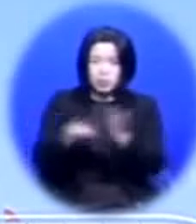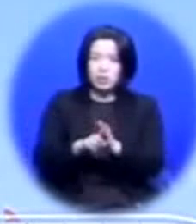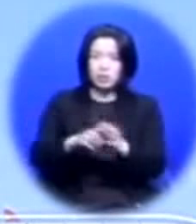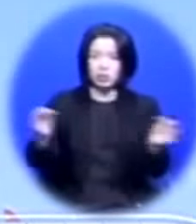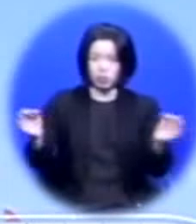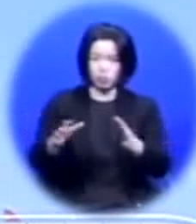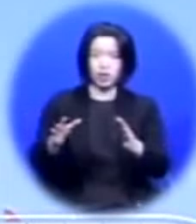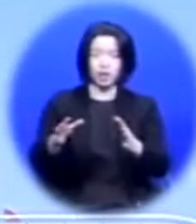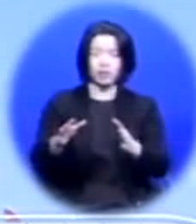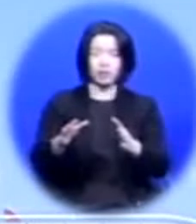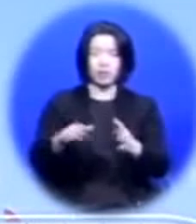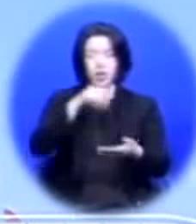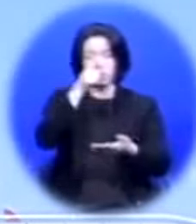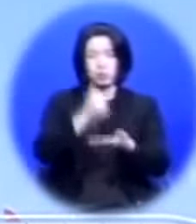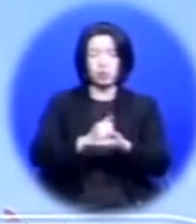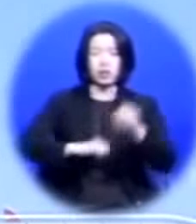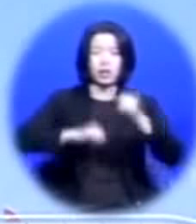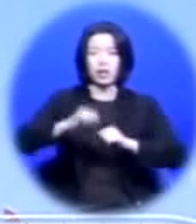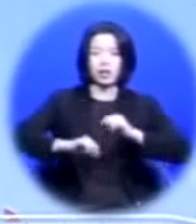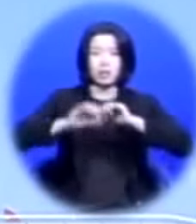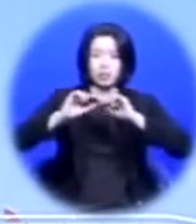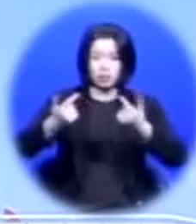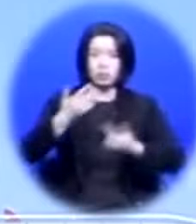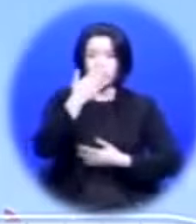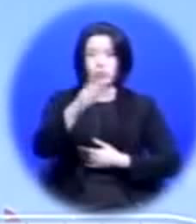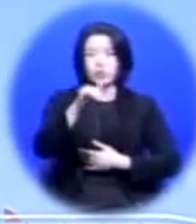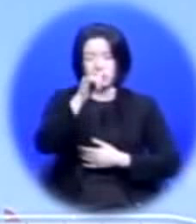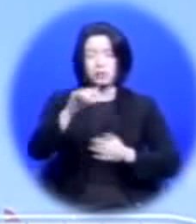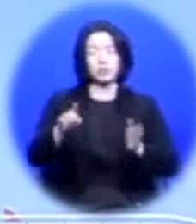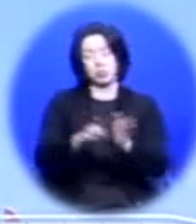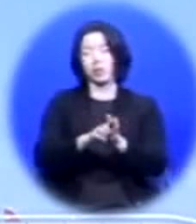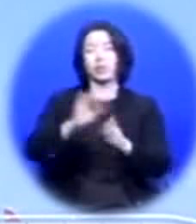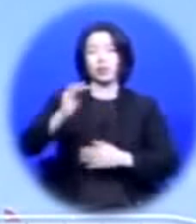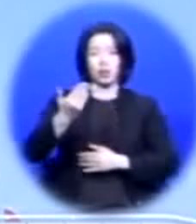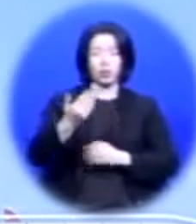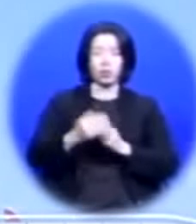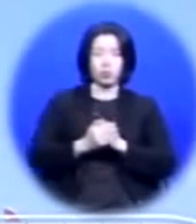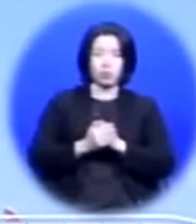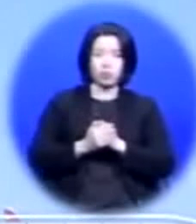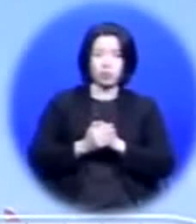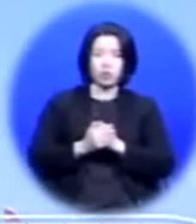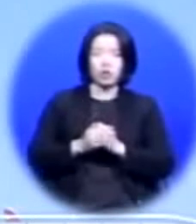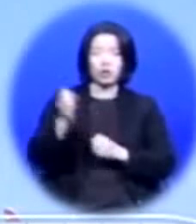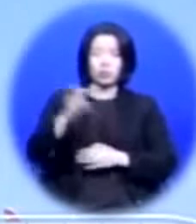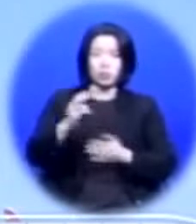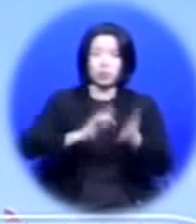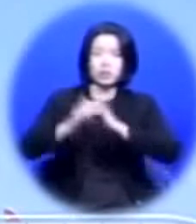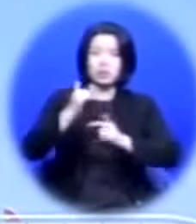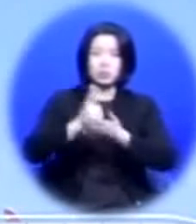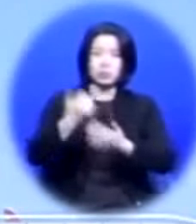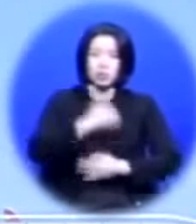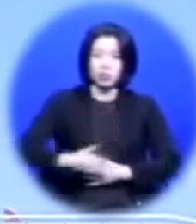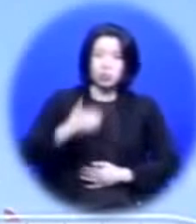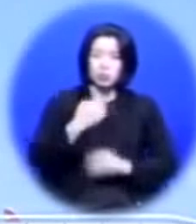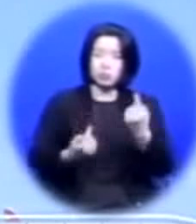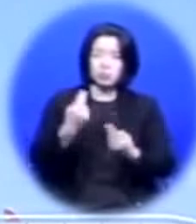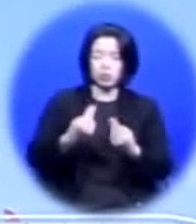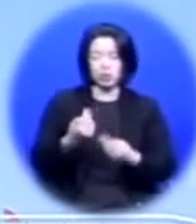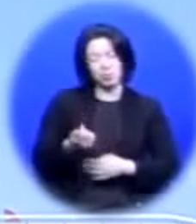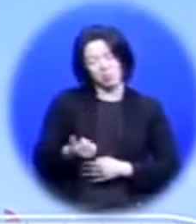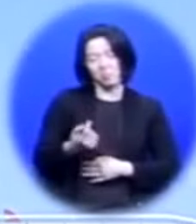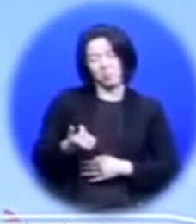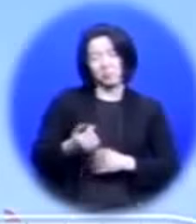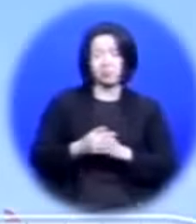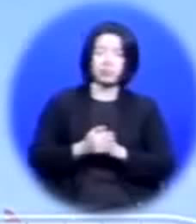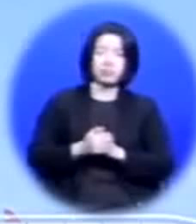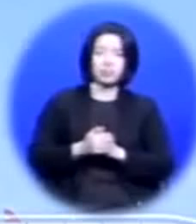순간에 죄 안 지을 수 있지라고 믿게 되고 예수님은 육신보다도 못